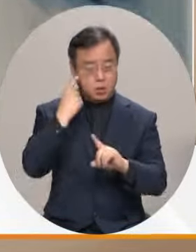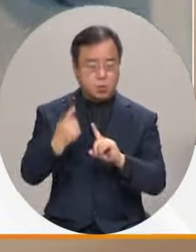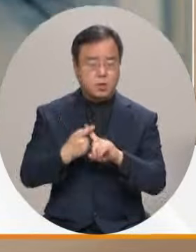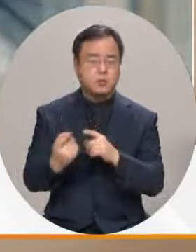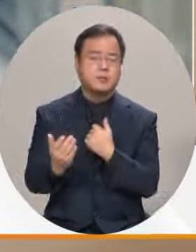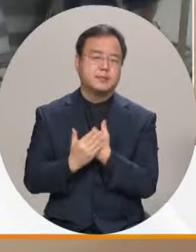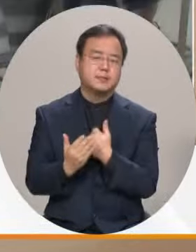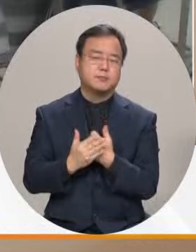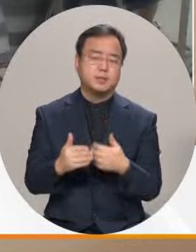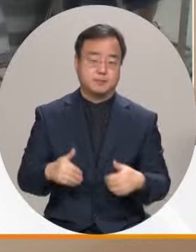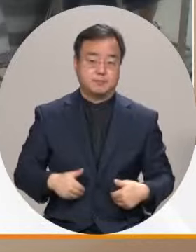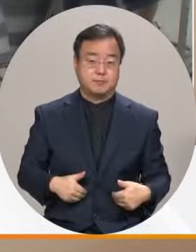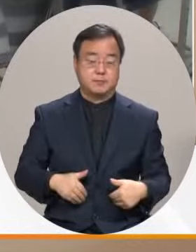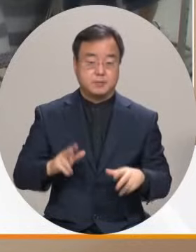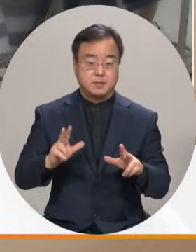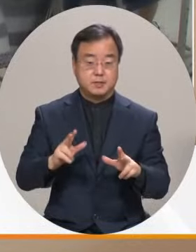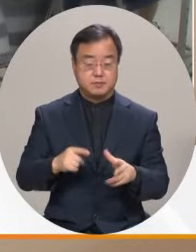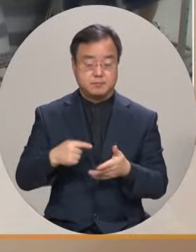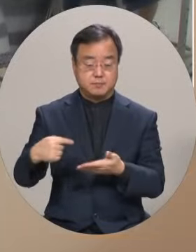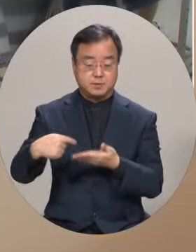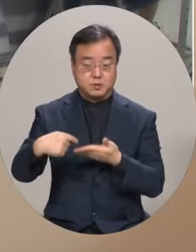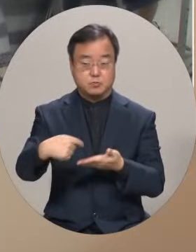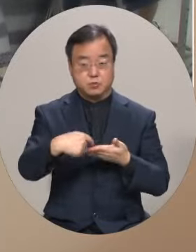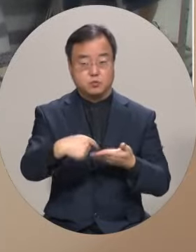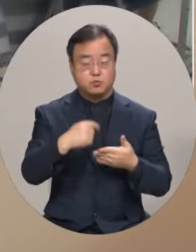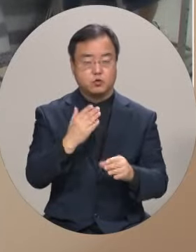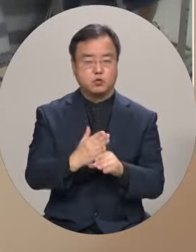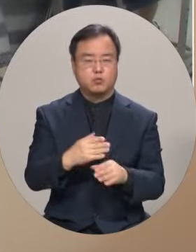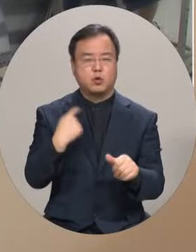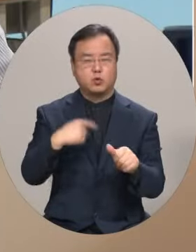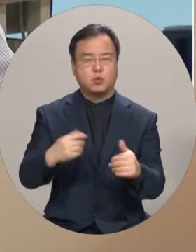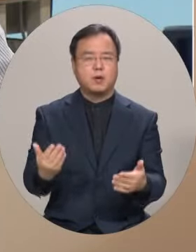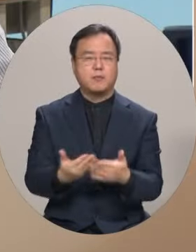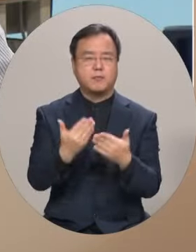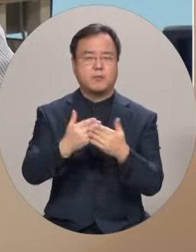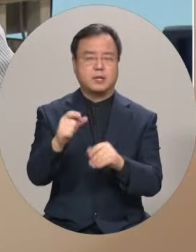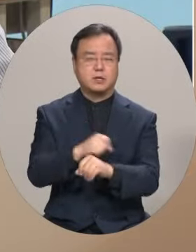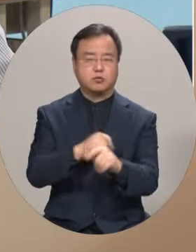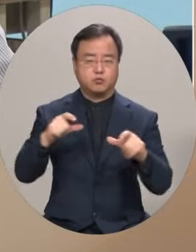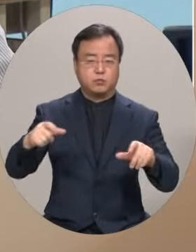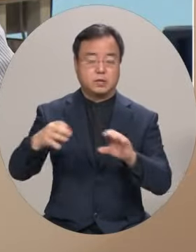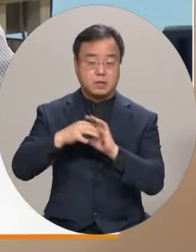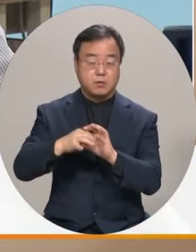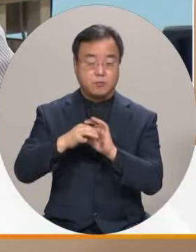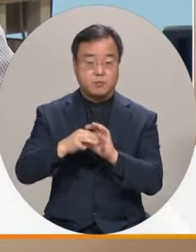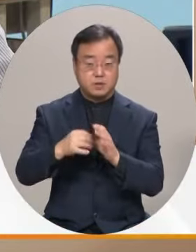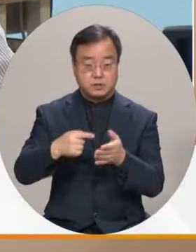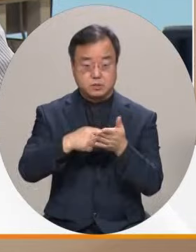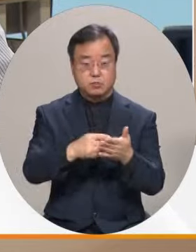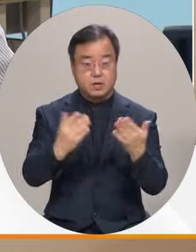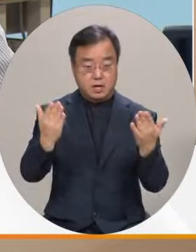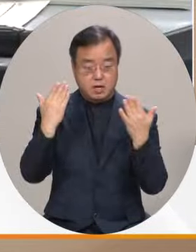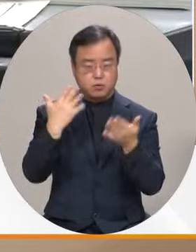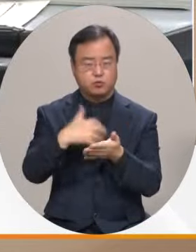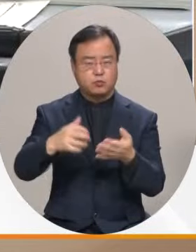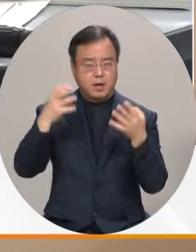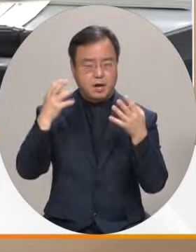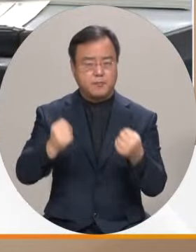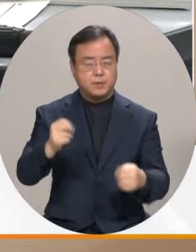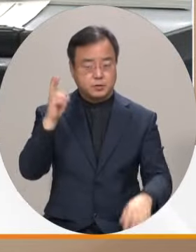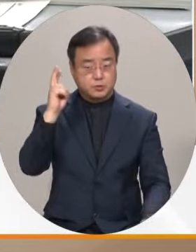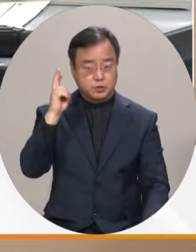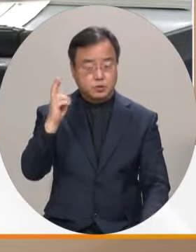강조했습니다 현재 지원 신청을 받고 있는 교육 발전 특구와 연계에서이 지원하는 학교들이 많을 것으로 예상이